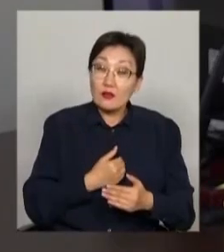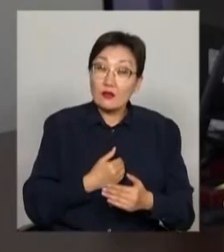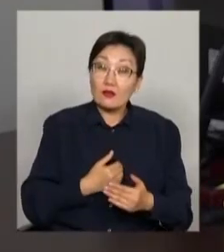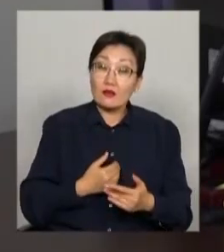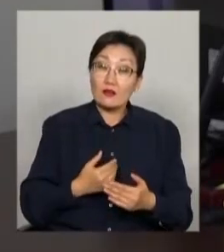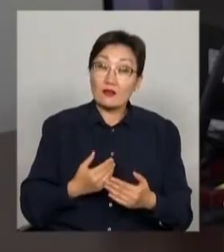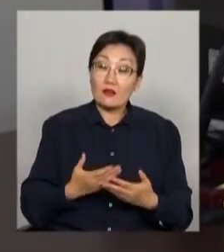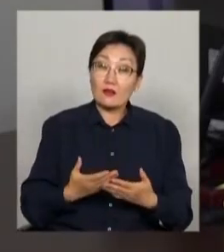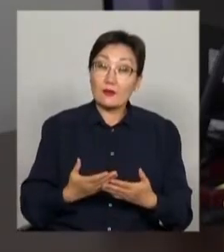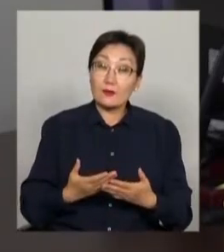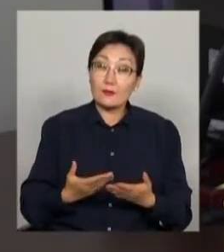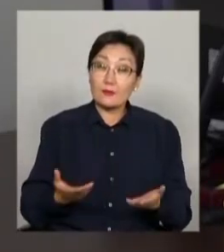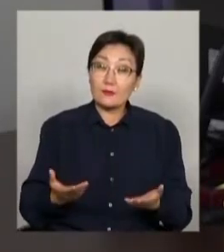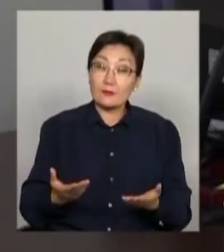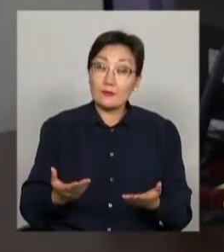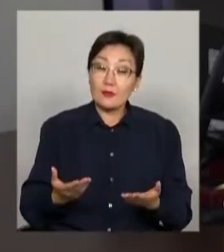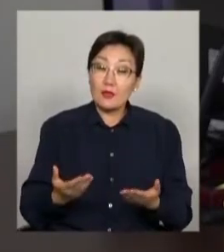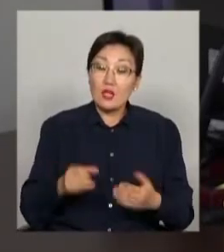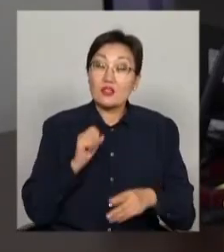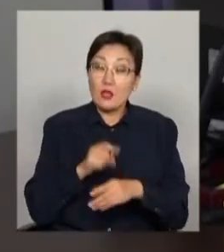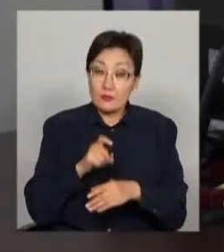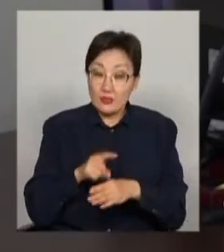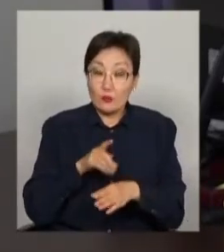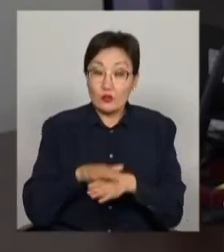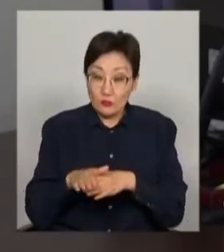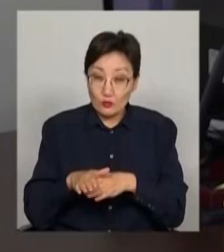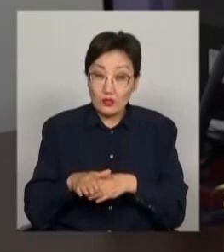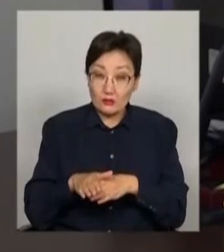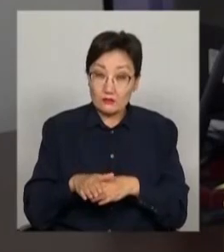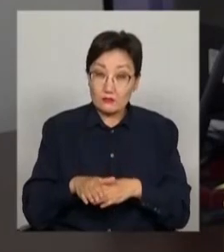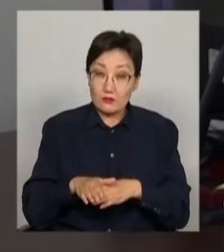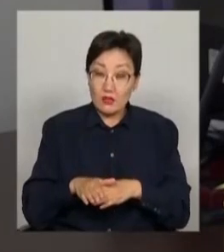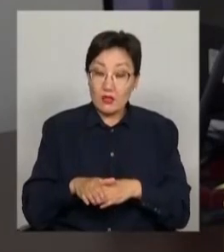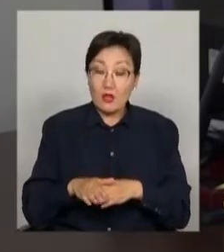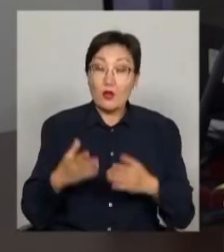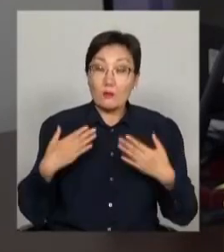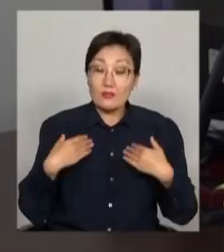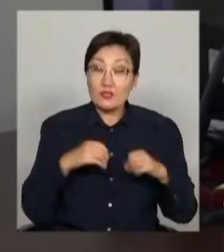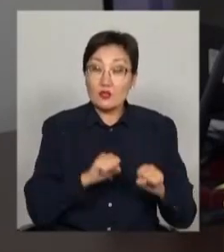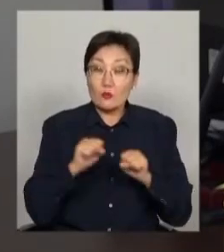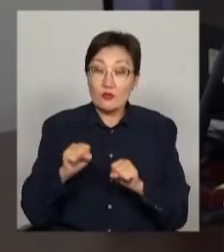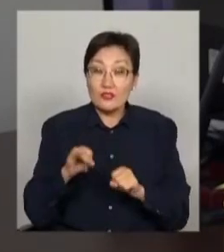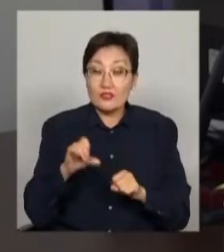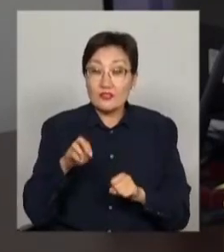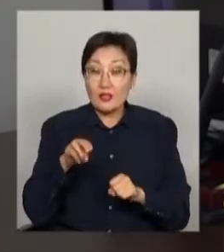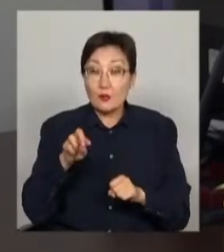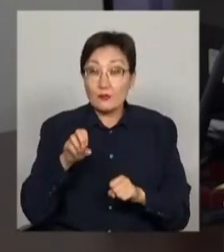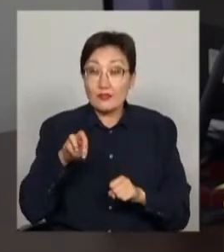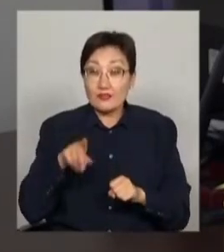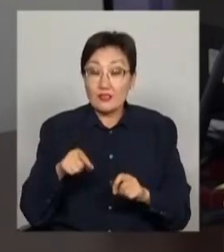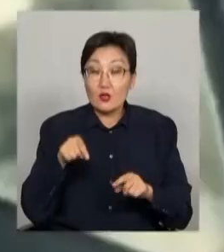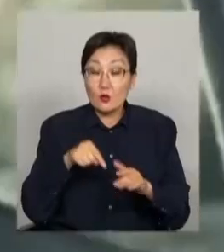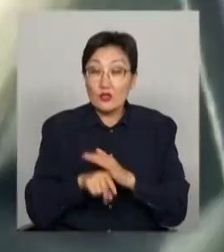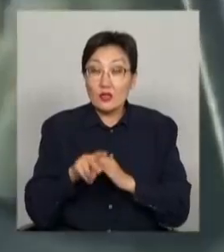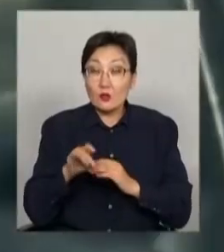өзімізге нені барып орындағанда, өзімізге бізге берген тапсырманы, артымыздан бізді қорғап жүрген истребительдер. Соның ішінде жаңағы